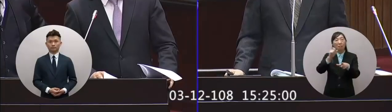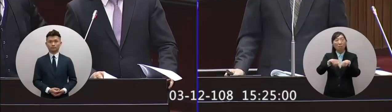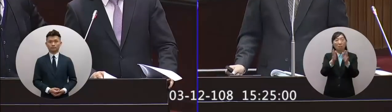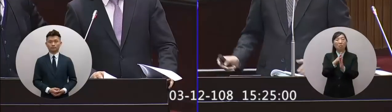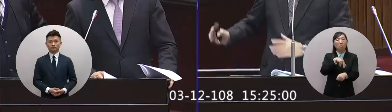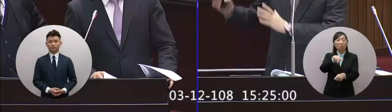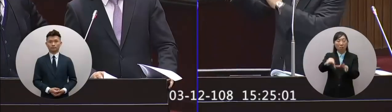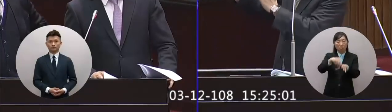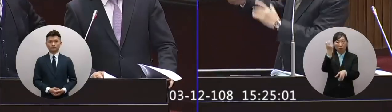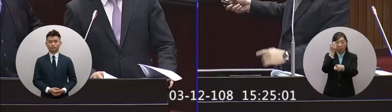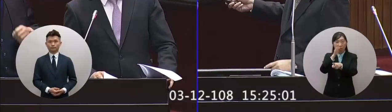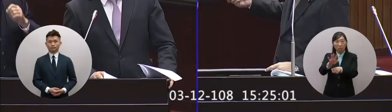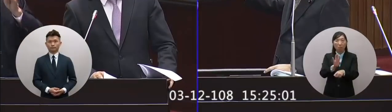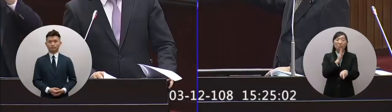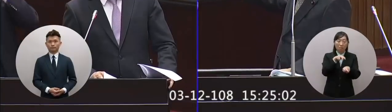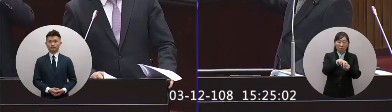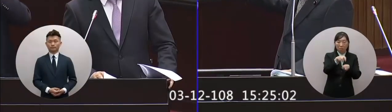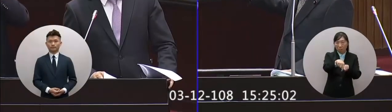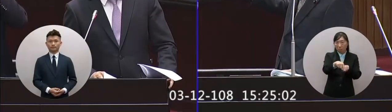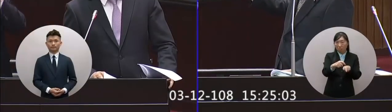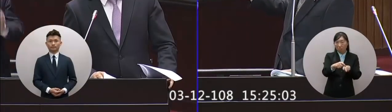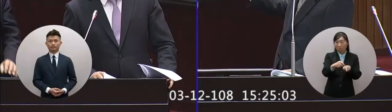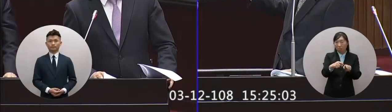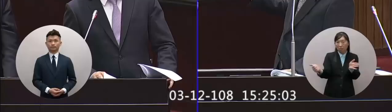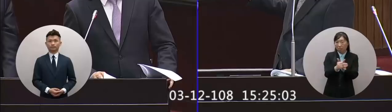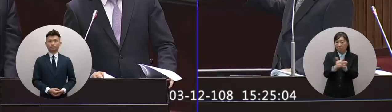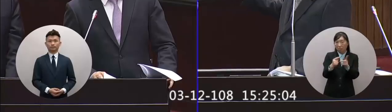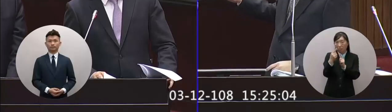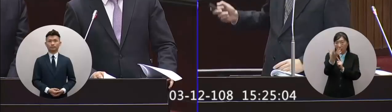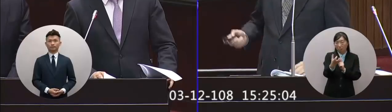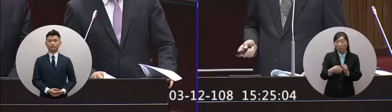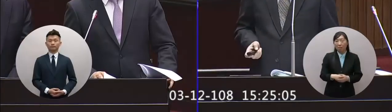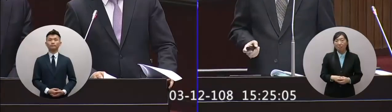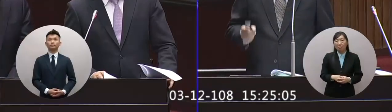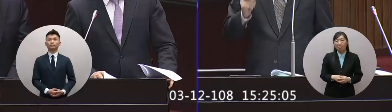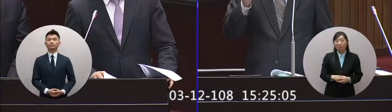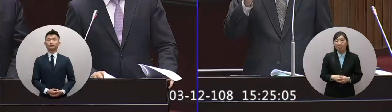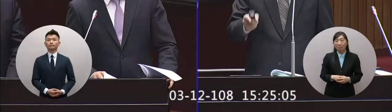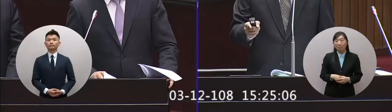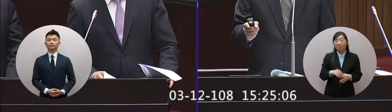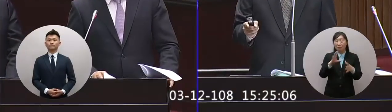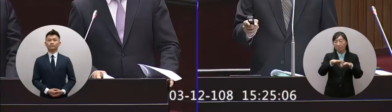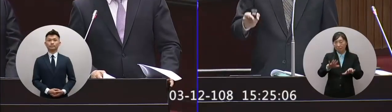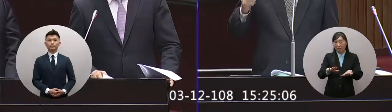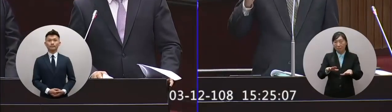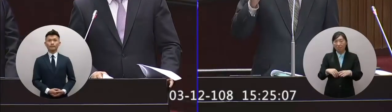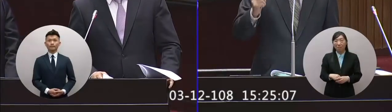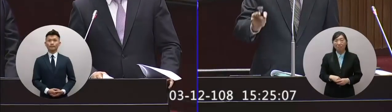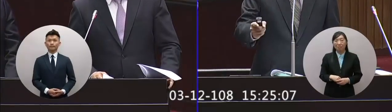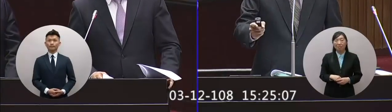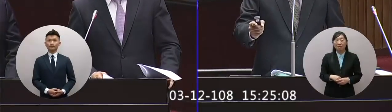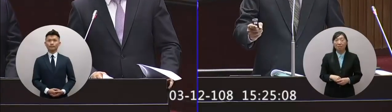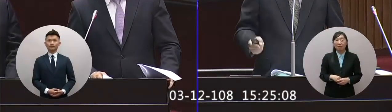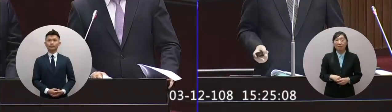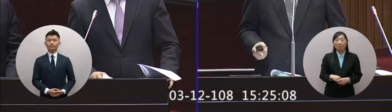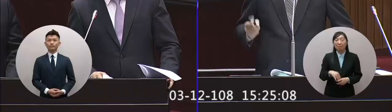检查，那我们的轨道运输有这么样的一个庞大。所以这个问题，所以在这一次，既